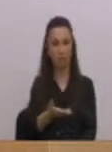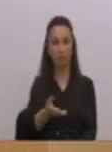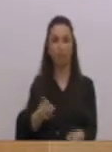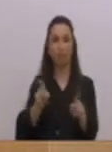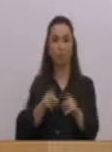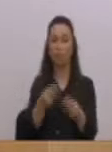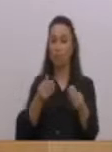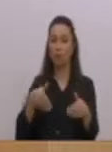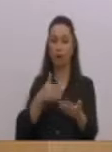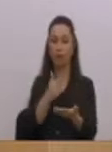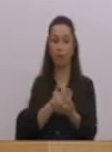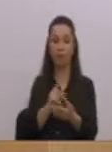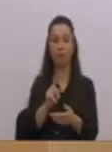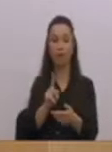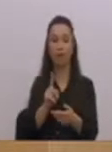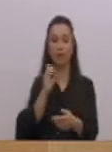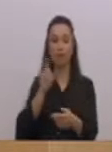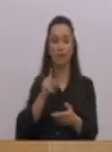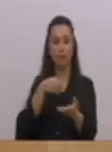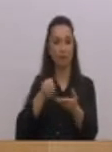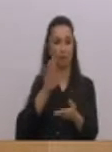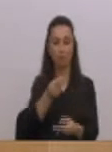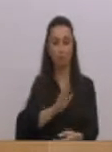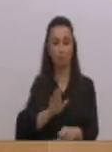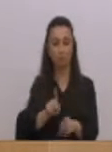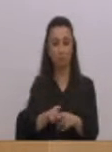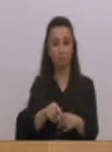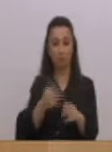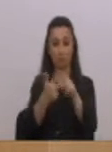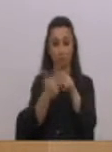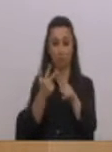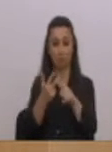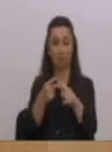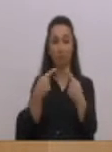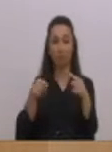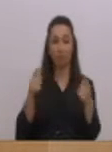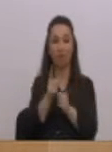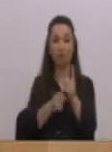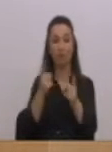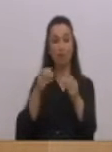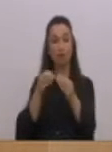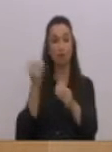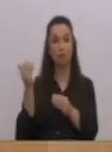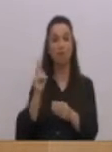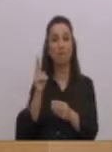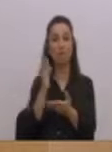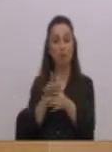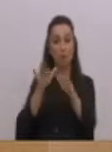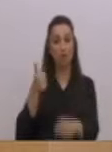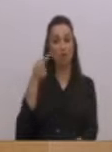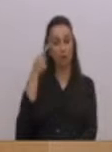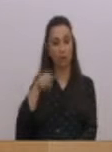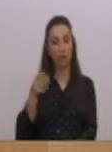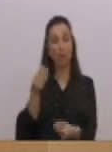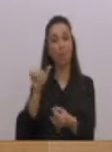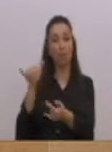და არც ფული აქვს იმისთვის, რომ რაღაც სერვისები იყიდოს. და თქვენ ამ ცვლილებით პირველ ჯგუფს, ვინც კომპიუტერის კარგად იცის